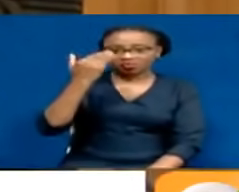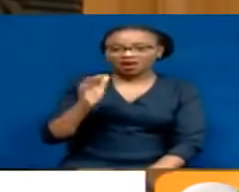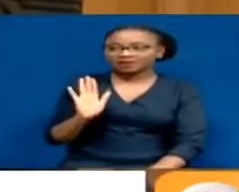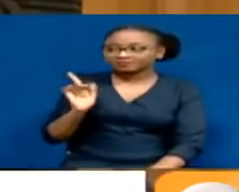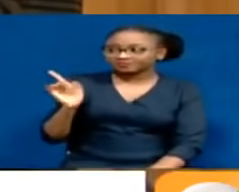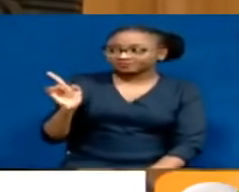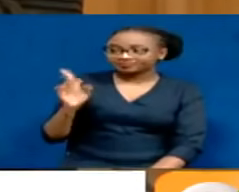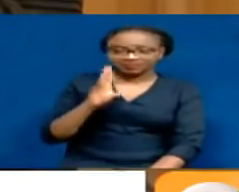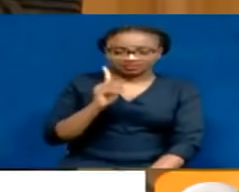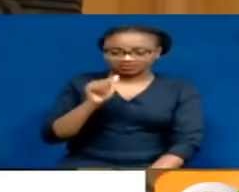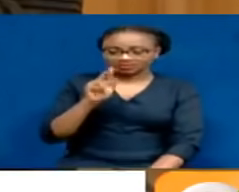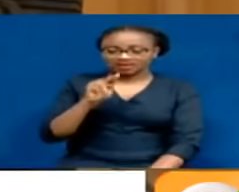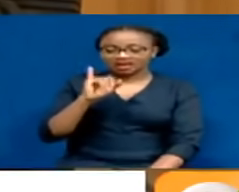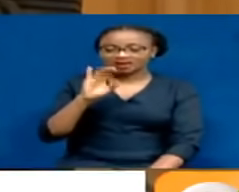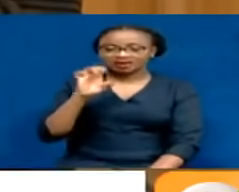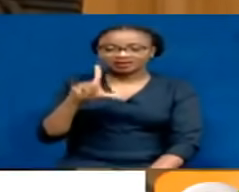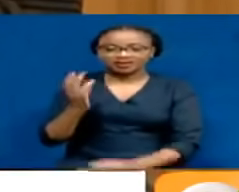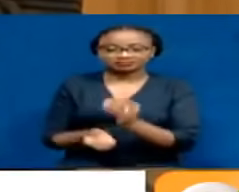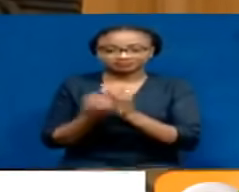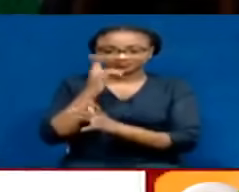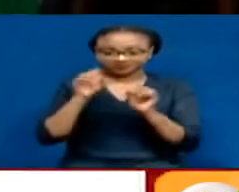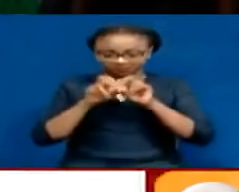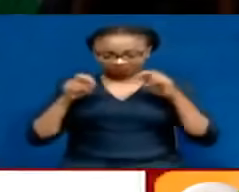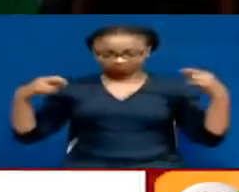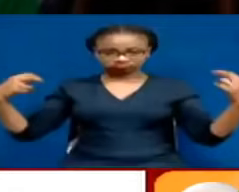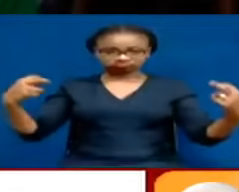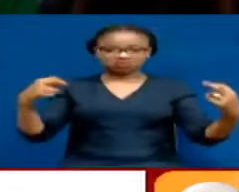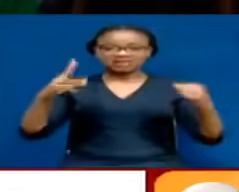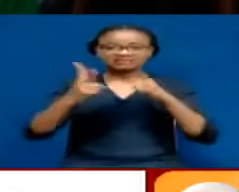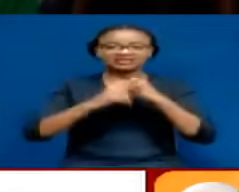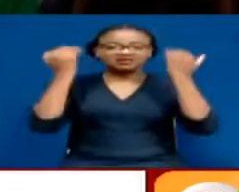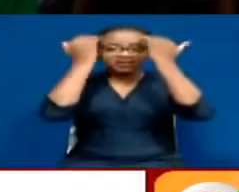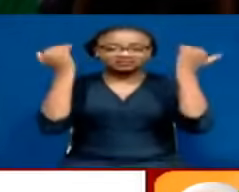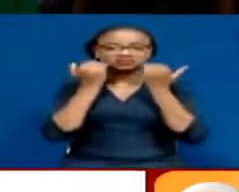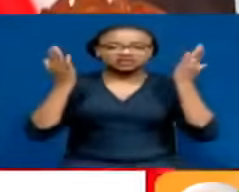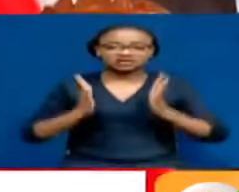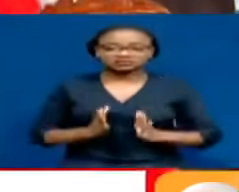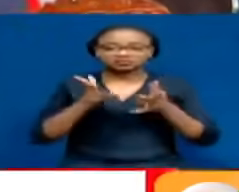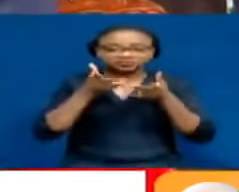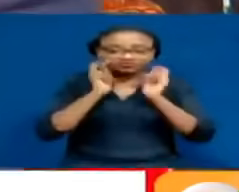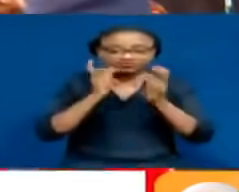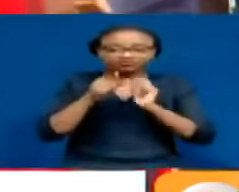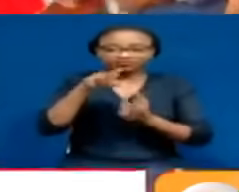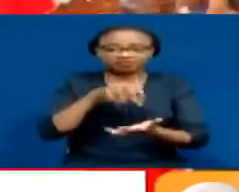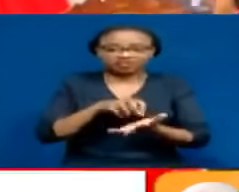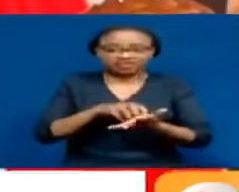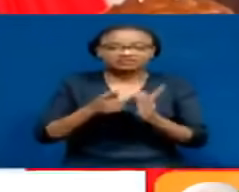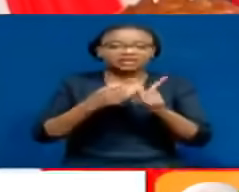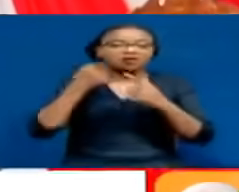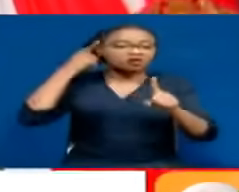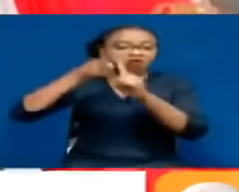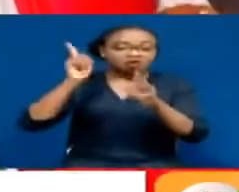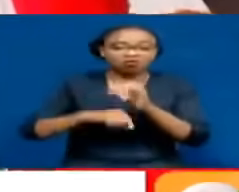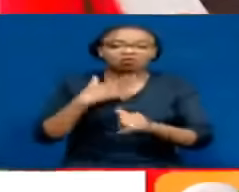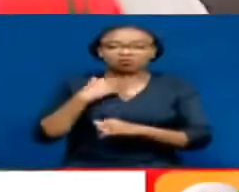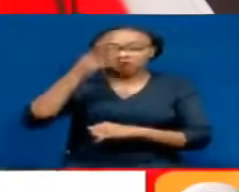rufaa Jaji Daniel Musinga kubuni jopo la majaji saba kusikiza kesi hiyo. Juma hili ikiwa ya kubaini mbivu na